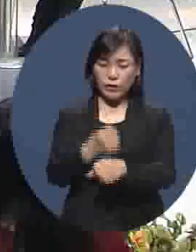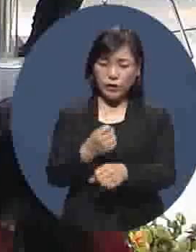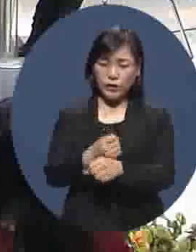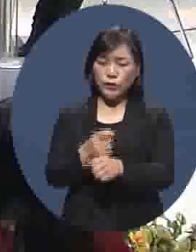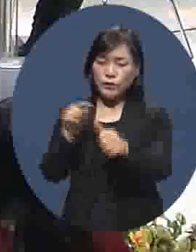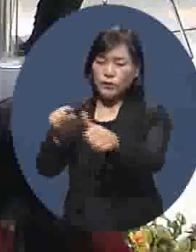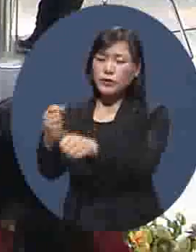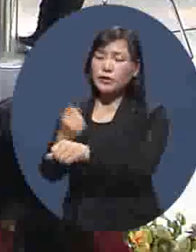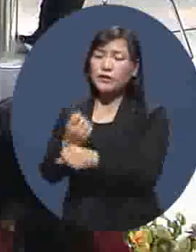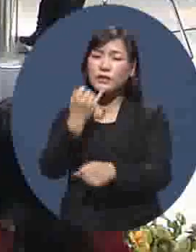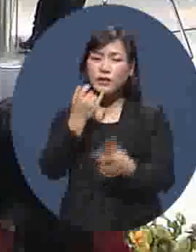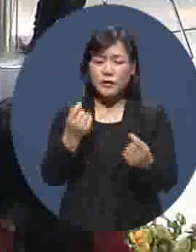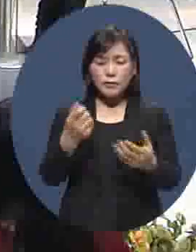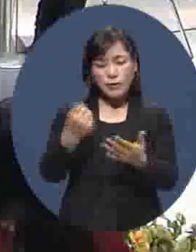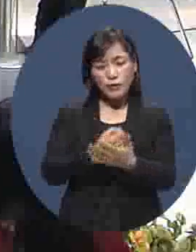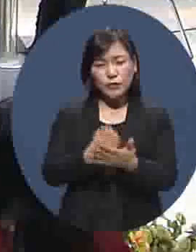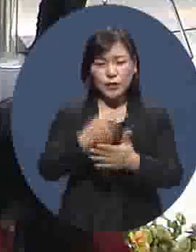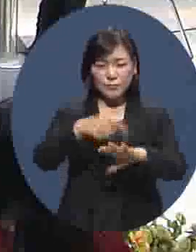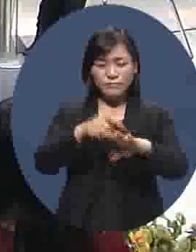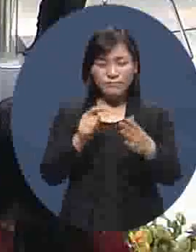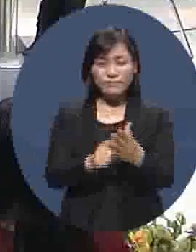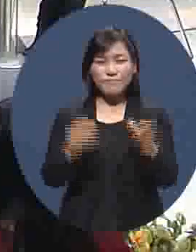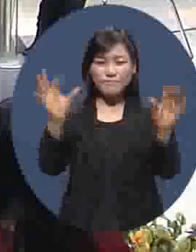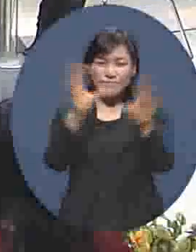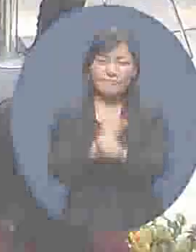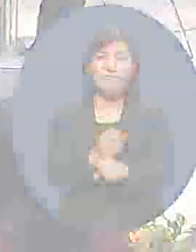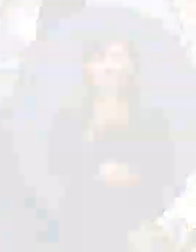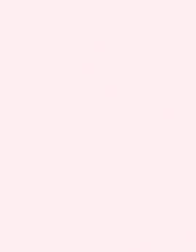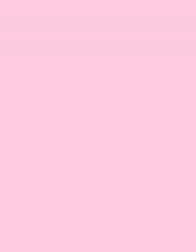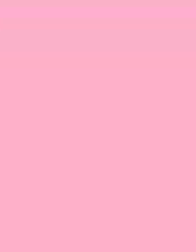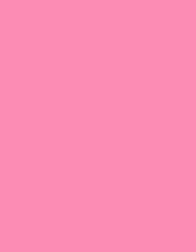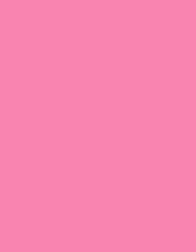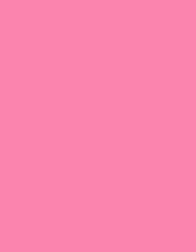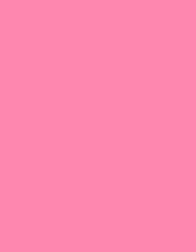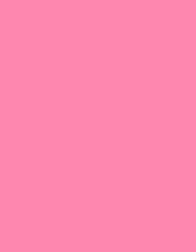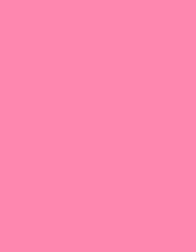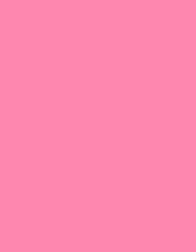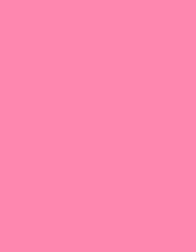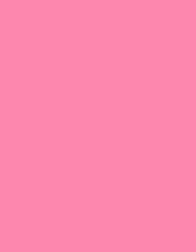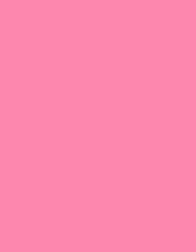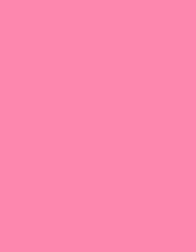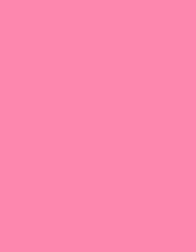의미니까 좀 서운한 마음은 이번 기회에 없애셨으면 좋겠습니다. 네.